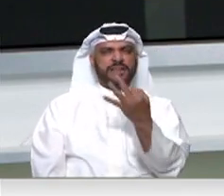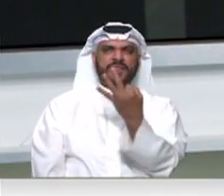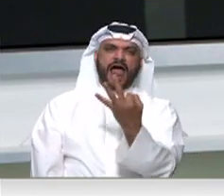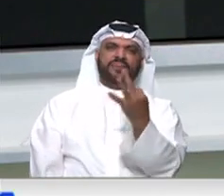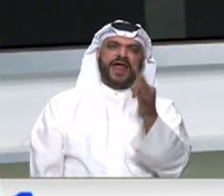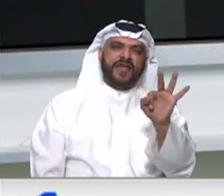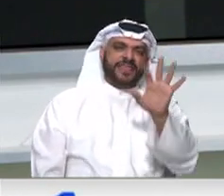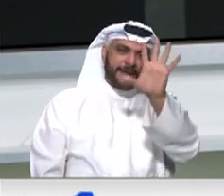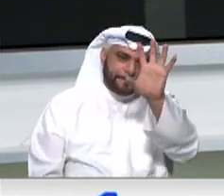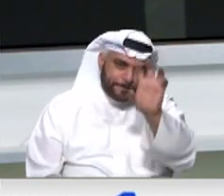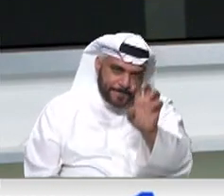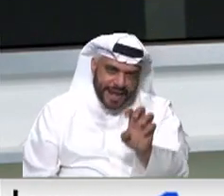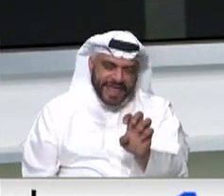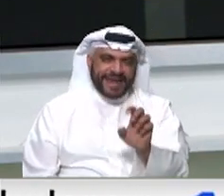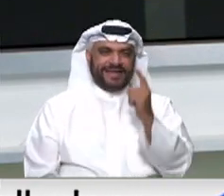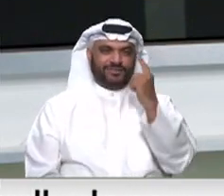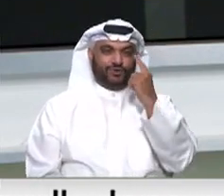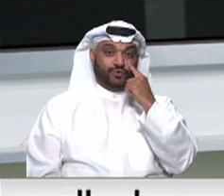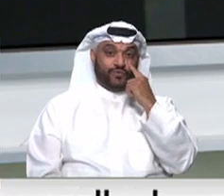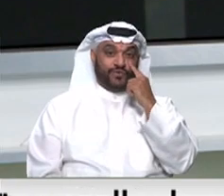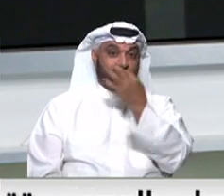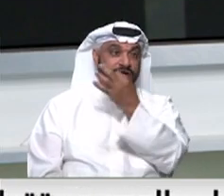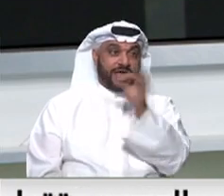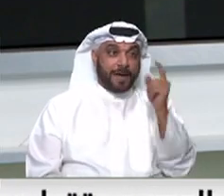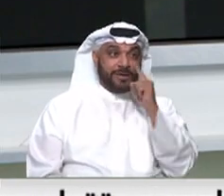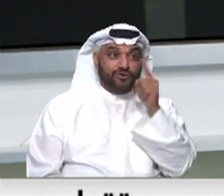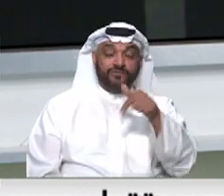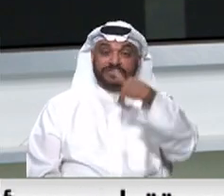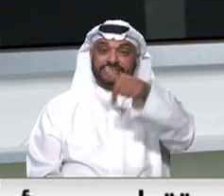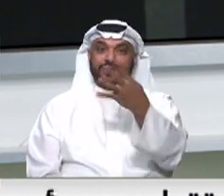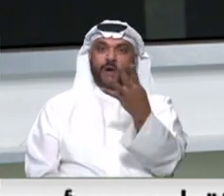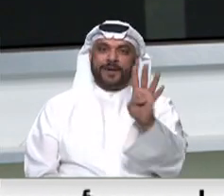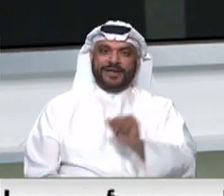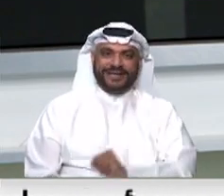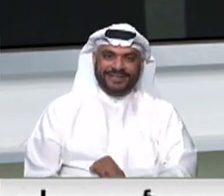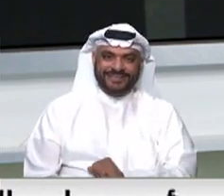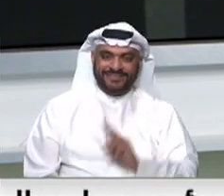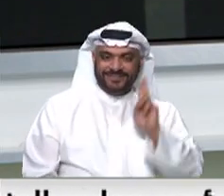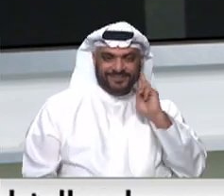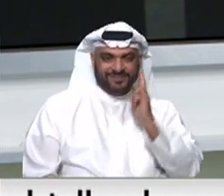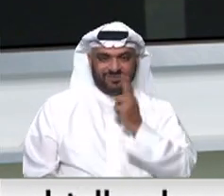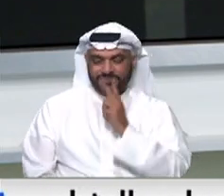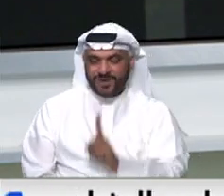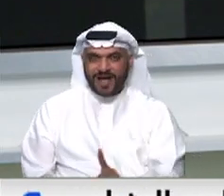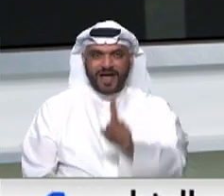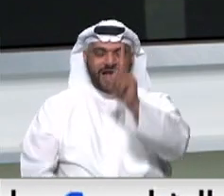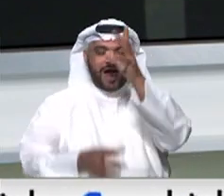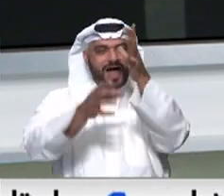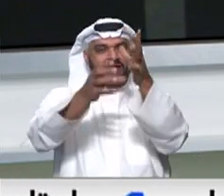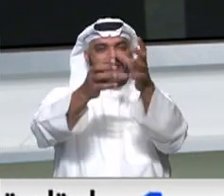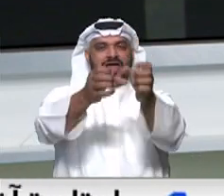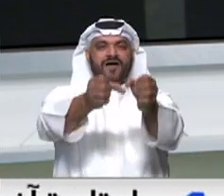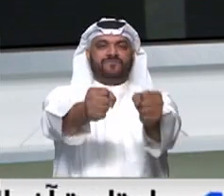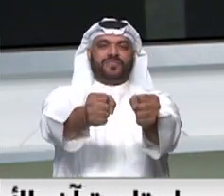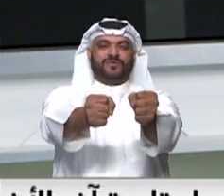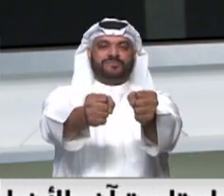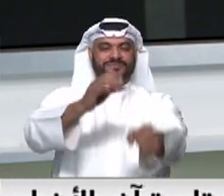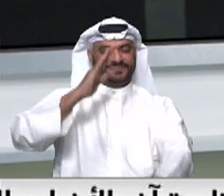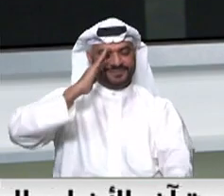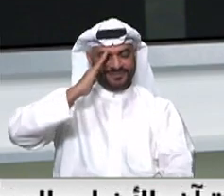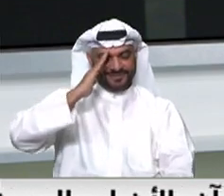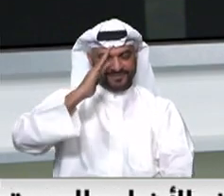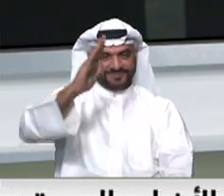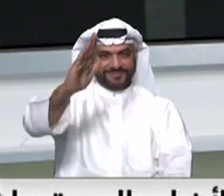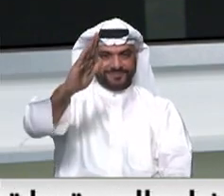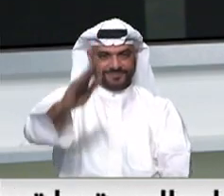درجه مئويه في مدينه الكويت وقد تظهر بعض السحب المتفرقه اعزار المشاهدين الى تنتهي نشرتنا الجويه شكرا على حسن